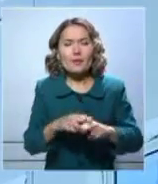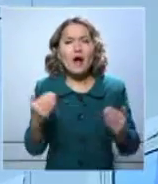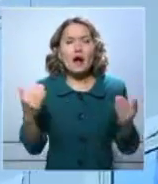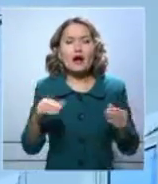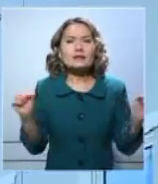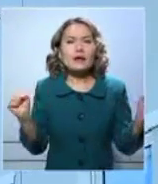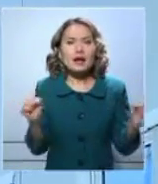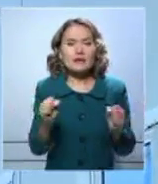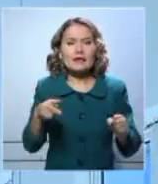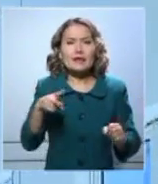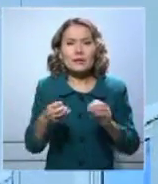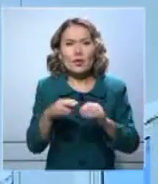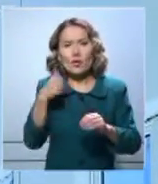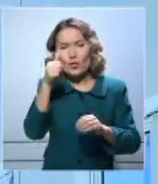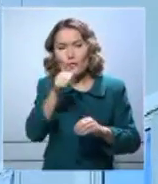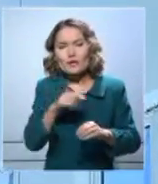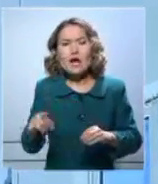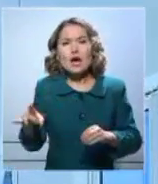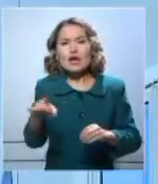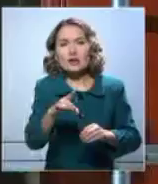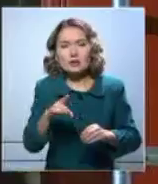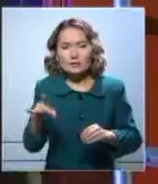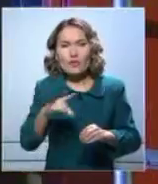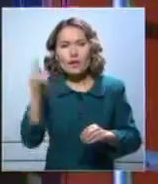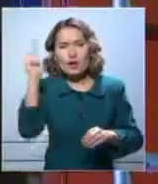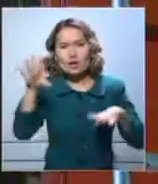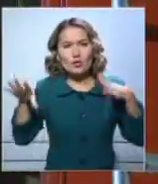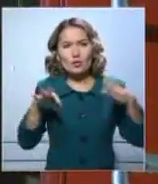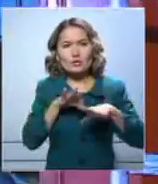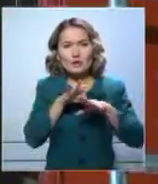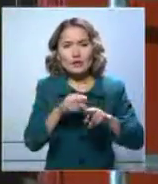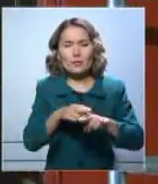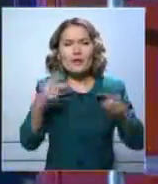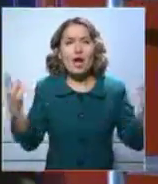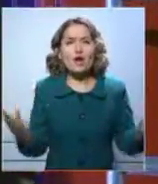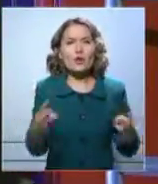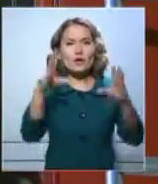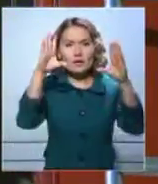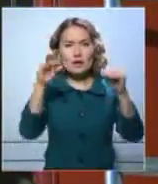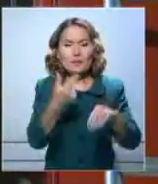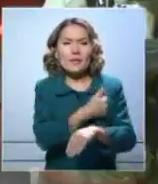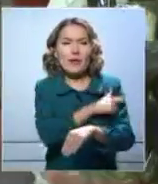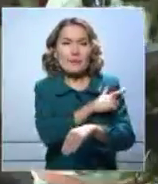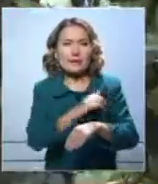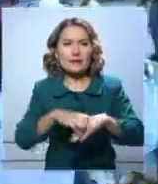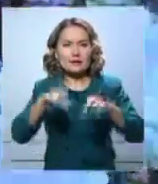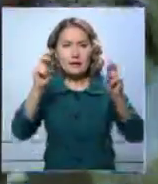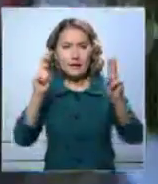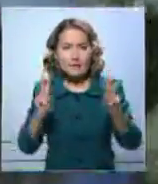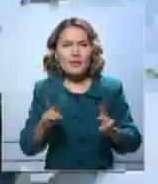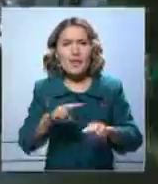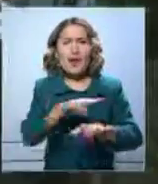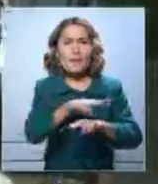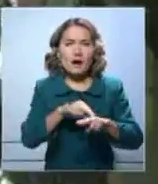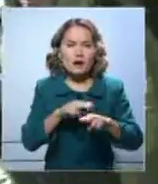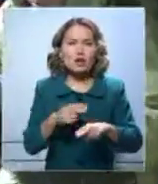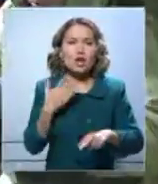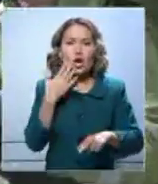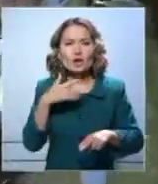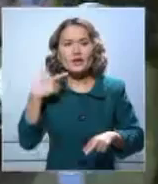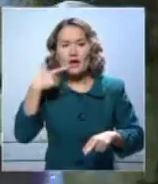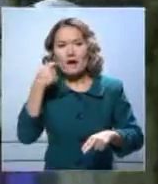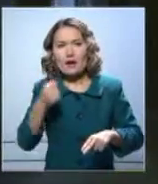2015 республикалық командалық штабтық жаттығу аясында өтіп жатыр. Оған өрт сөндірушілер мен медицина қызметкерлері, полиция сондай-ақ ұлттық